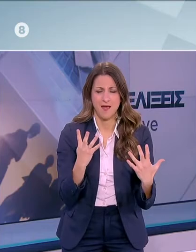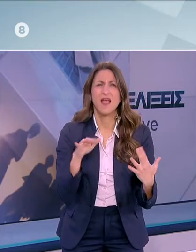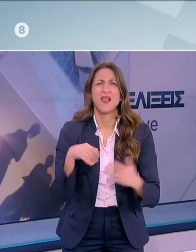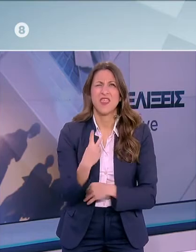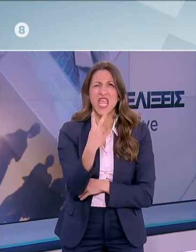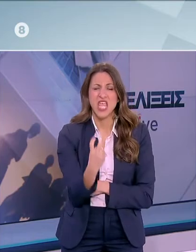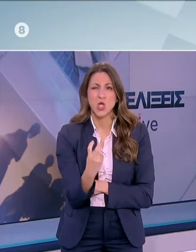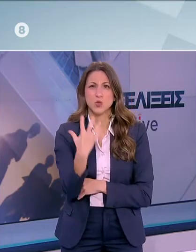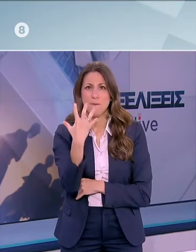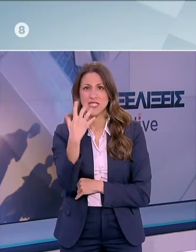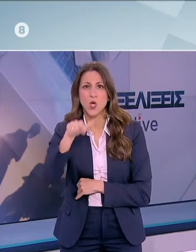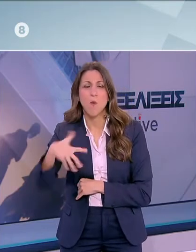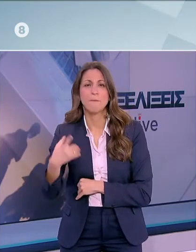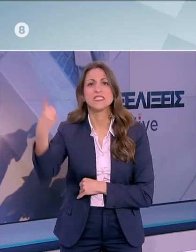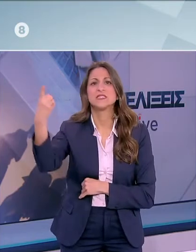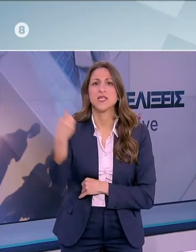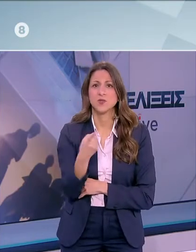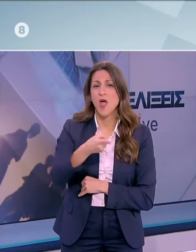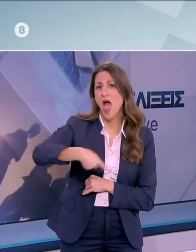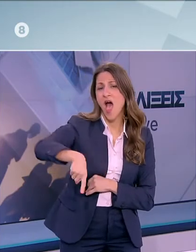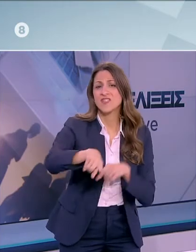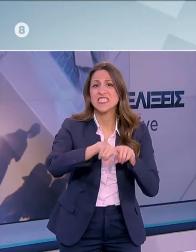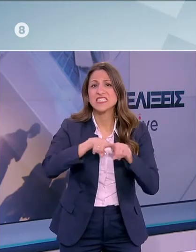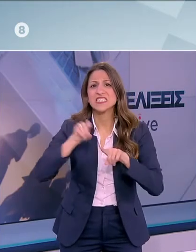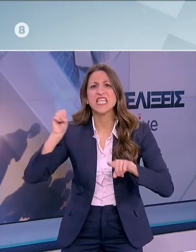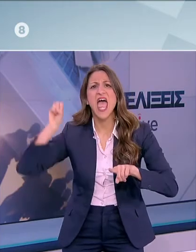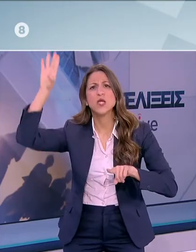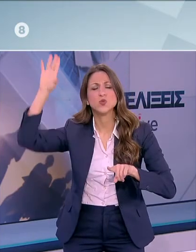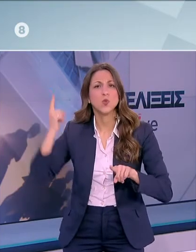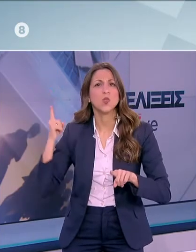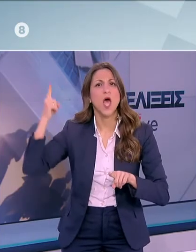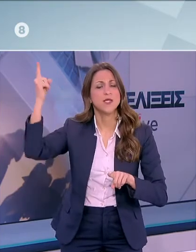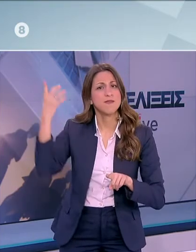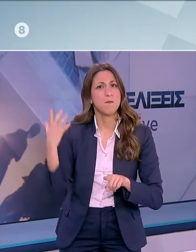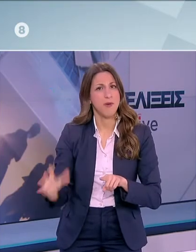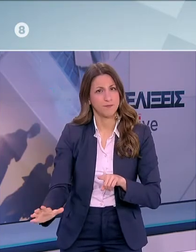το 25,5%, θεωρούνται σχετιζόμενα με ταξίδι από το εξωτερικό.